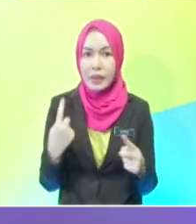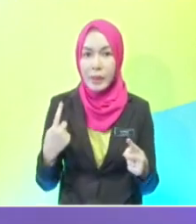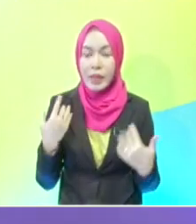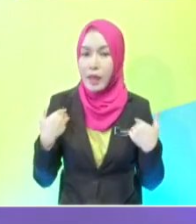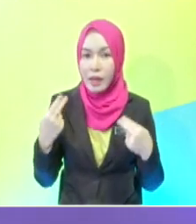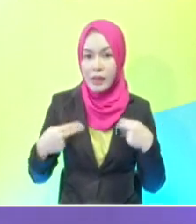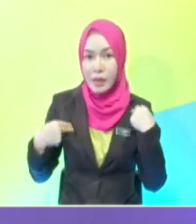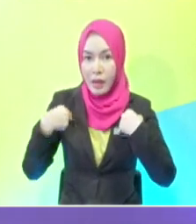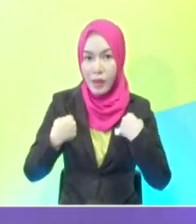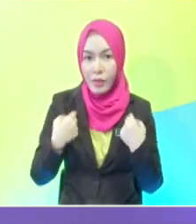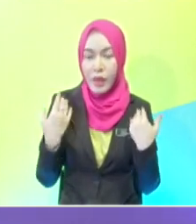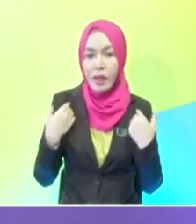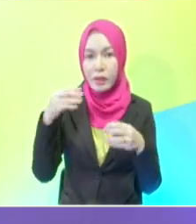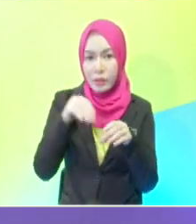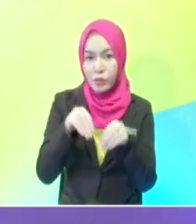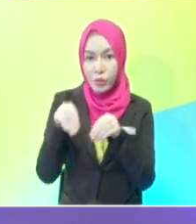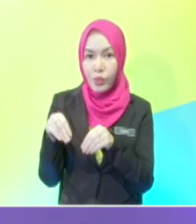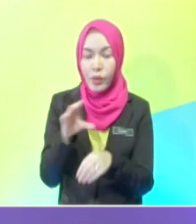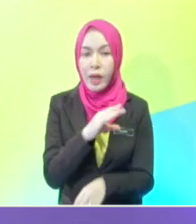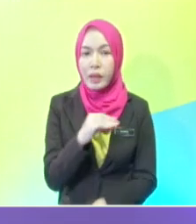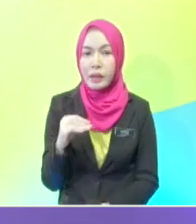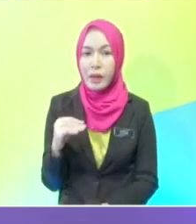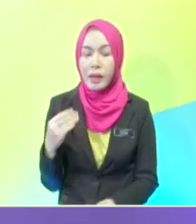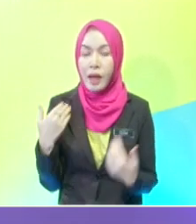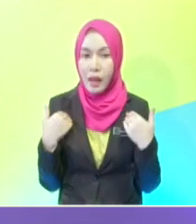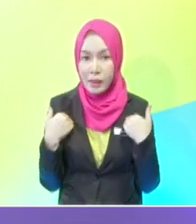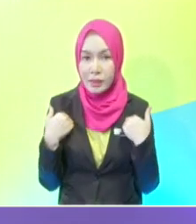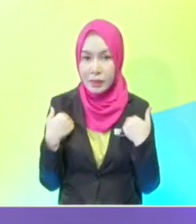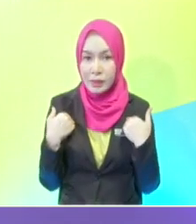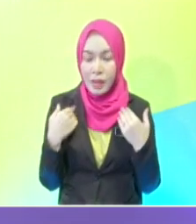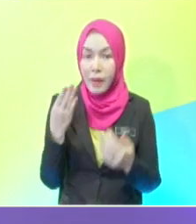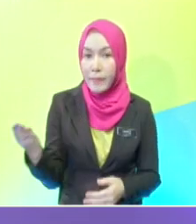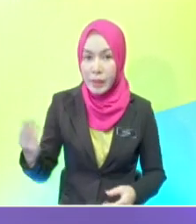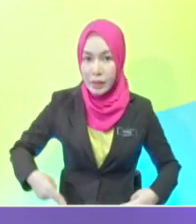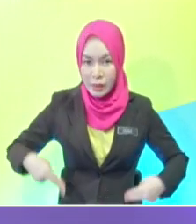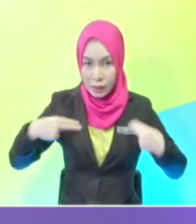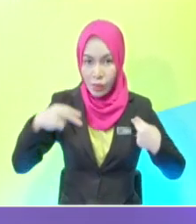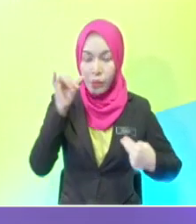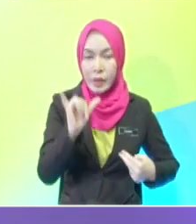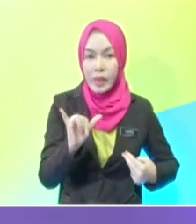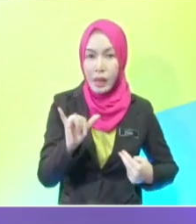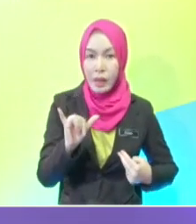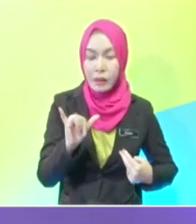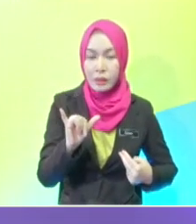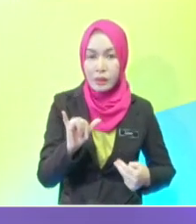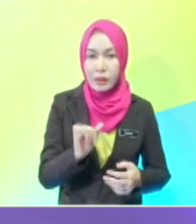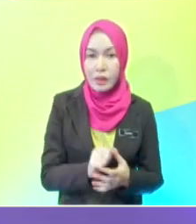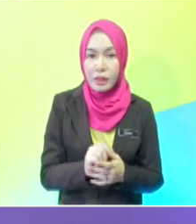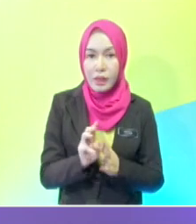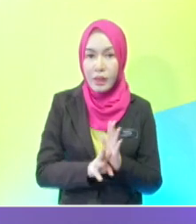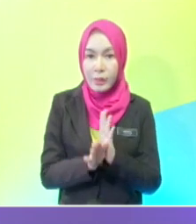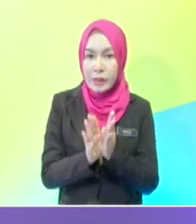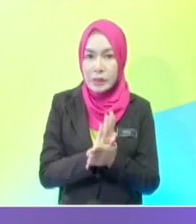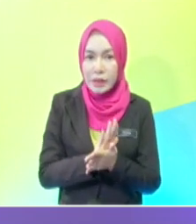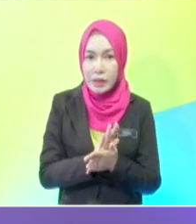tumbuhan dan juga micro organisme yang merupakan kita Panggil sebagai organisme